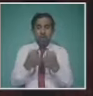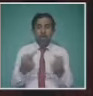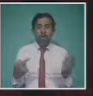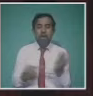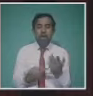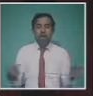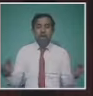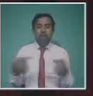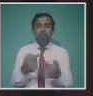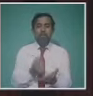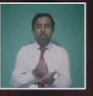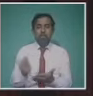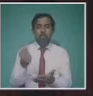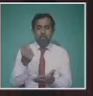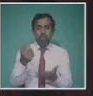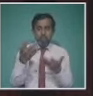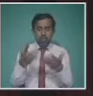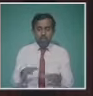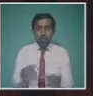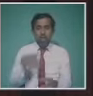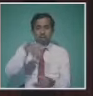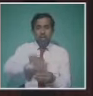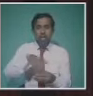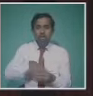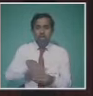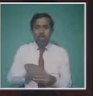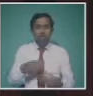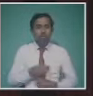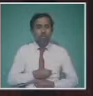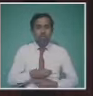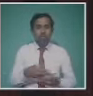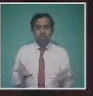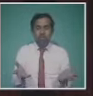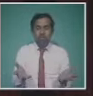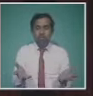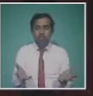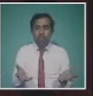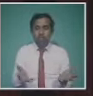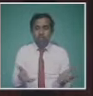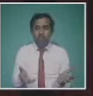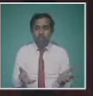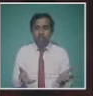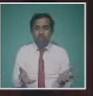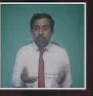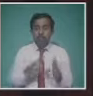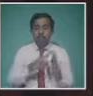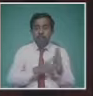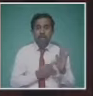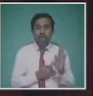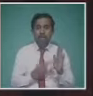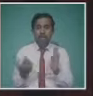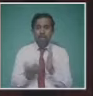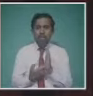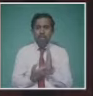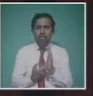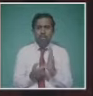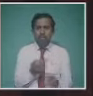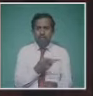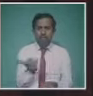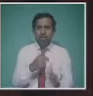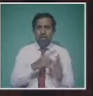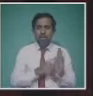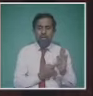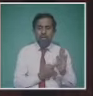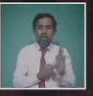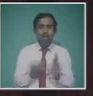නැව විනාශ කරා අවසානයේදී ඒක ඇතුළේ හිටපු අය විනාශ වෙනකොට අර ජැක් රෝස් ගැනත් කතා කරා පහුගිය දවස්වල ජැක් සහ